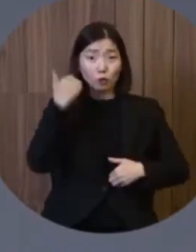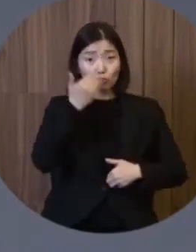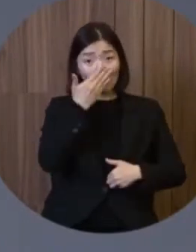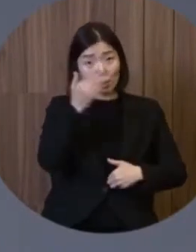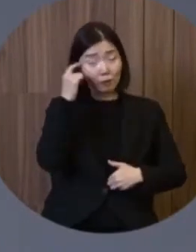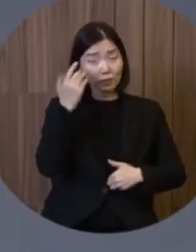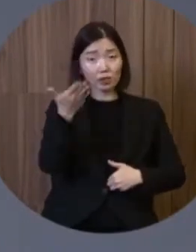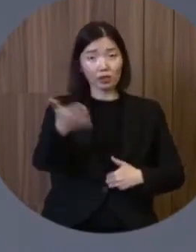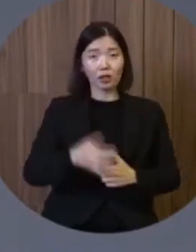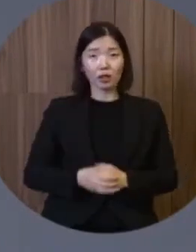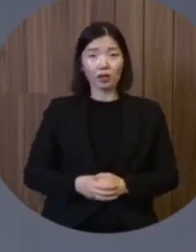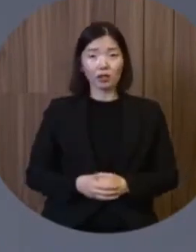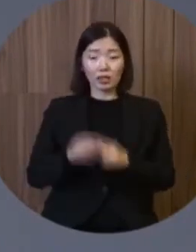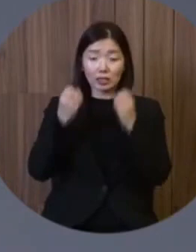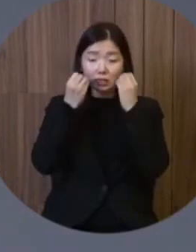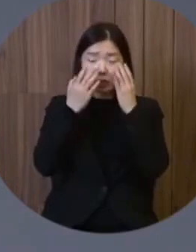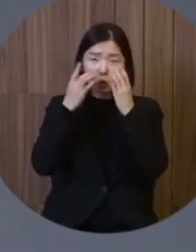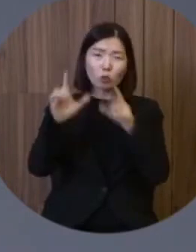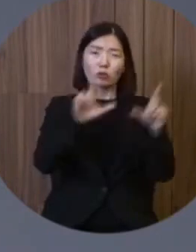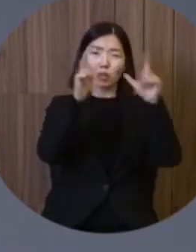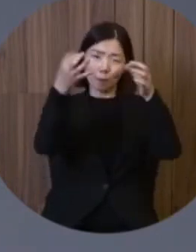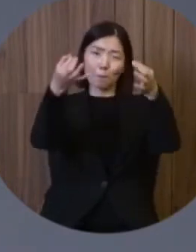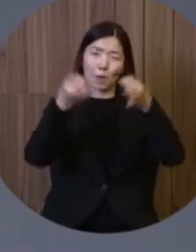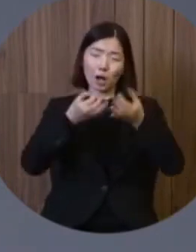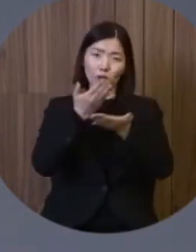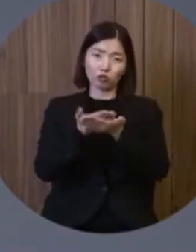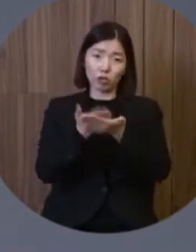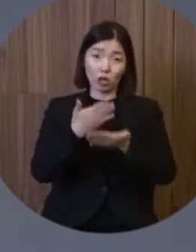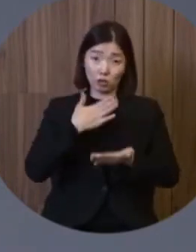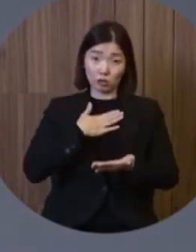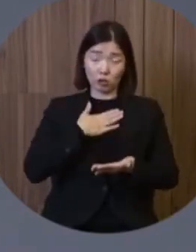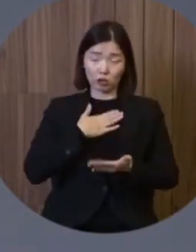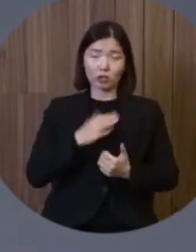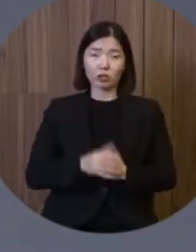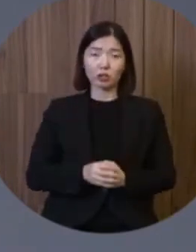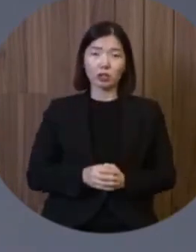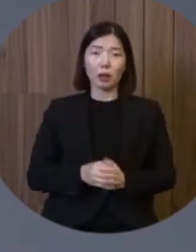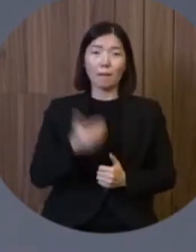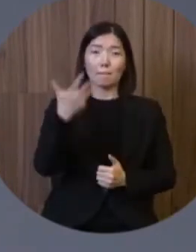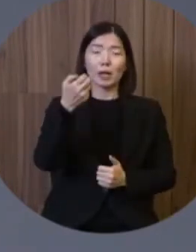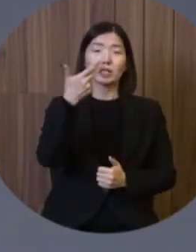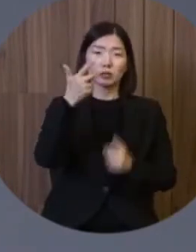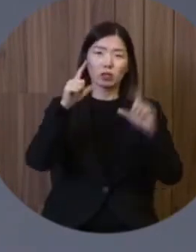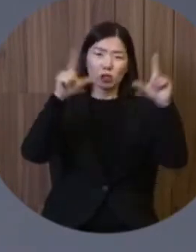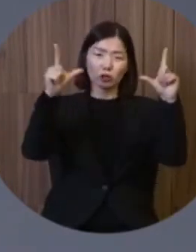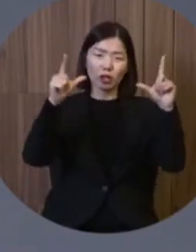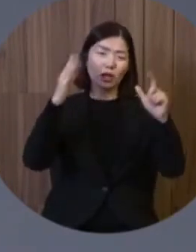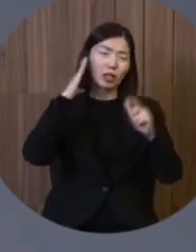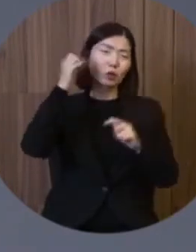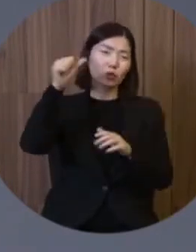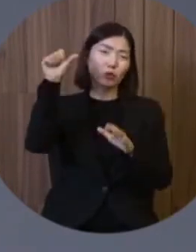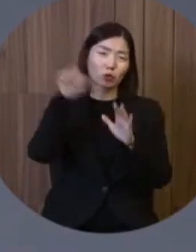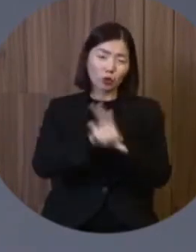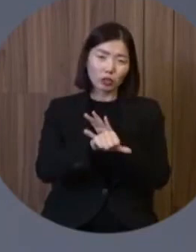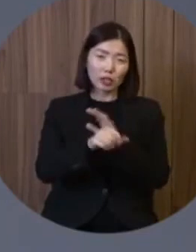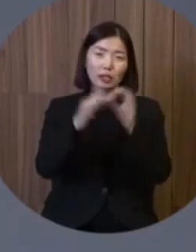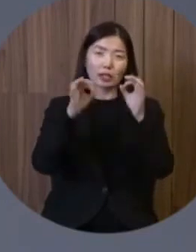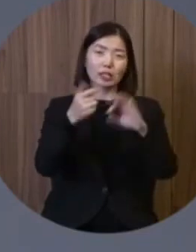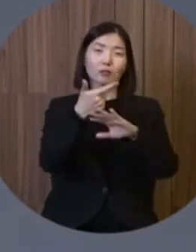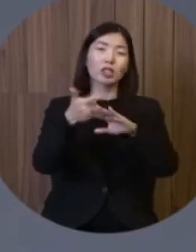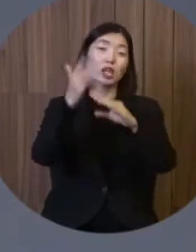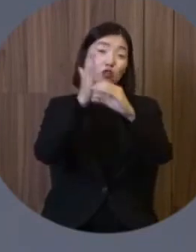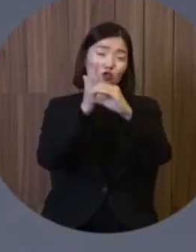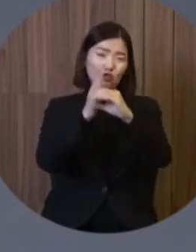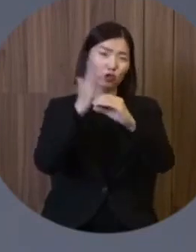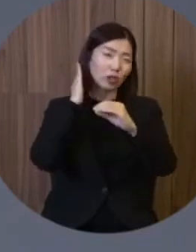있습니까? 살아온 삶을 봐주십시오. 저 우원식은 87년 대선에서 패배한 김대중 선생을 지키기